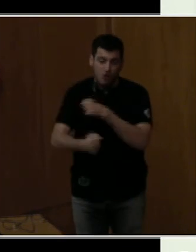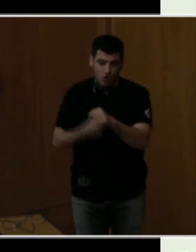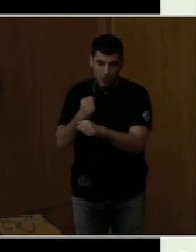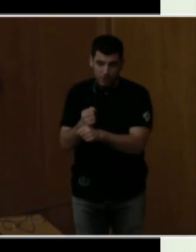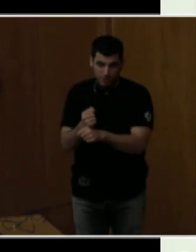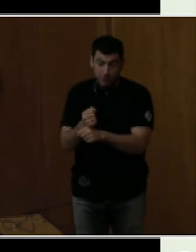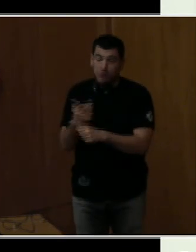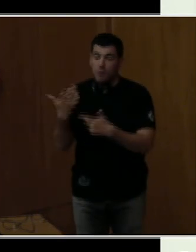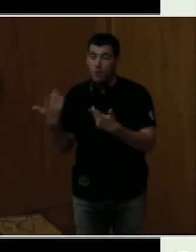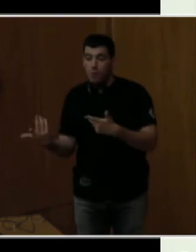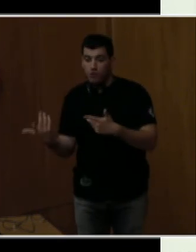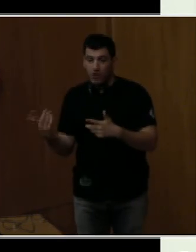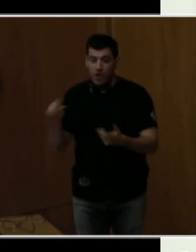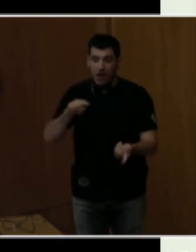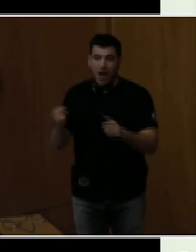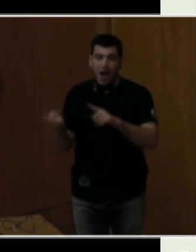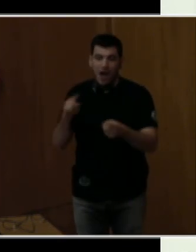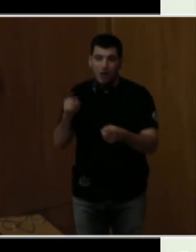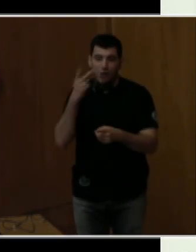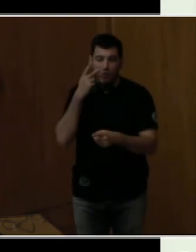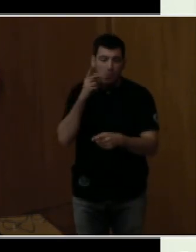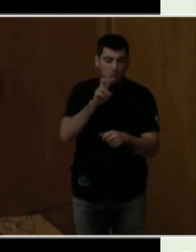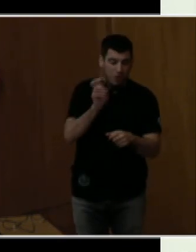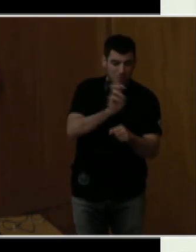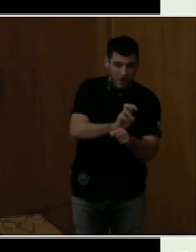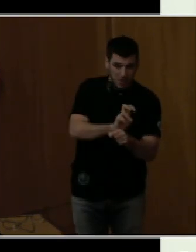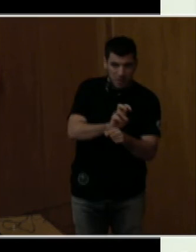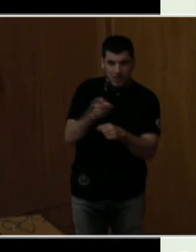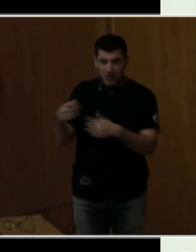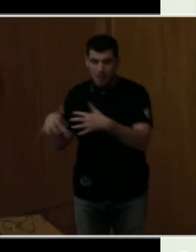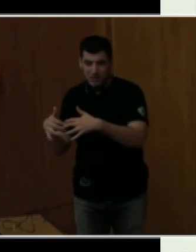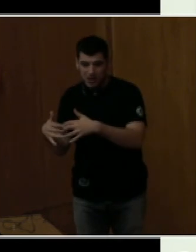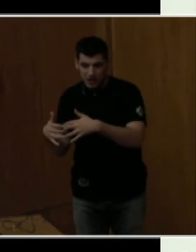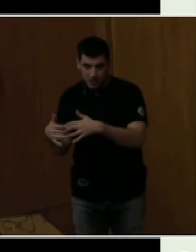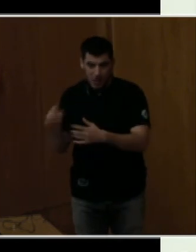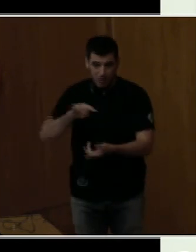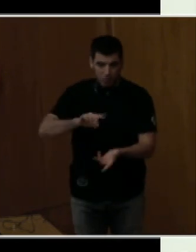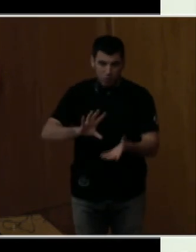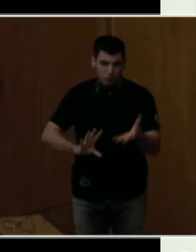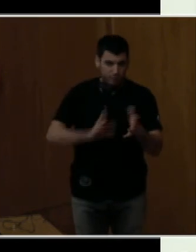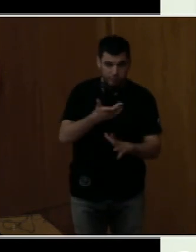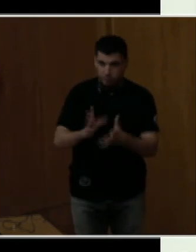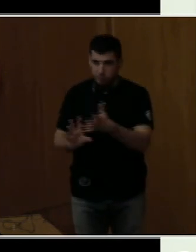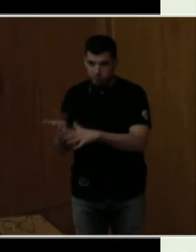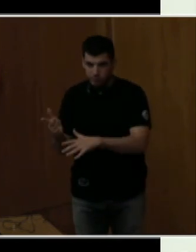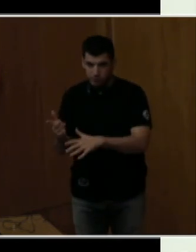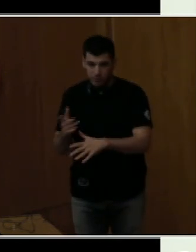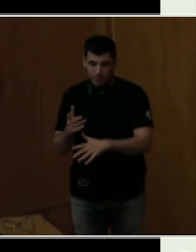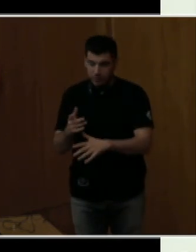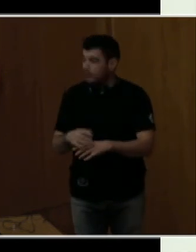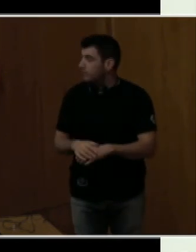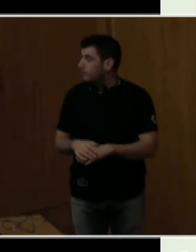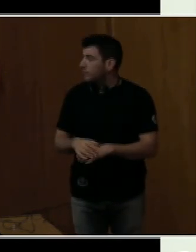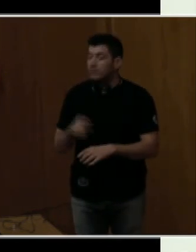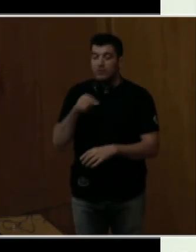ταχύτητα επεξεργαστών και η ταχύτητα των μνημών, καθώς εδώ είμαστε σύν το χρόνο από το 1970 στην